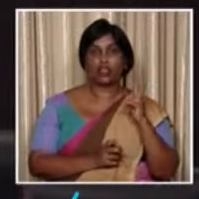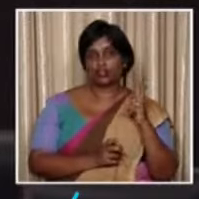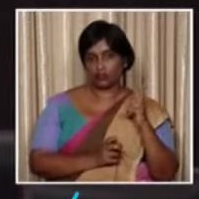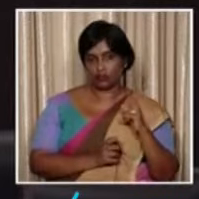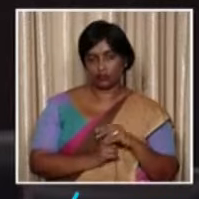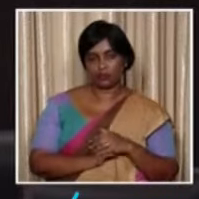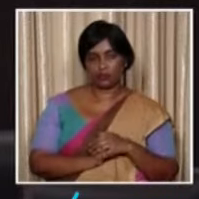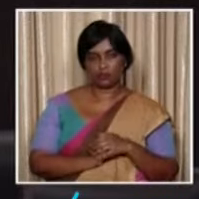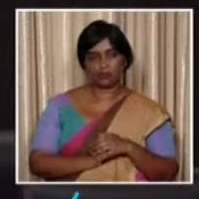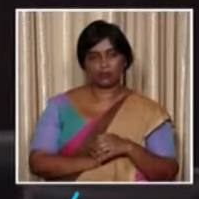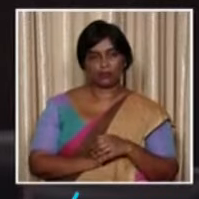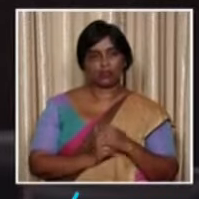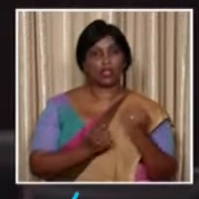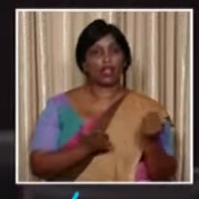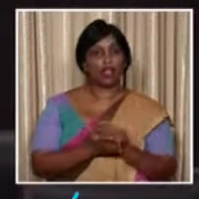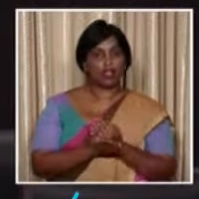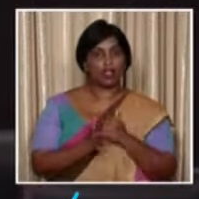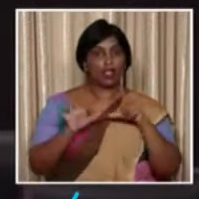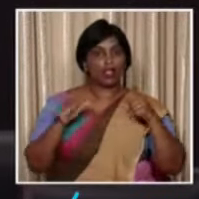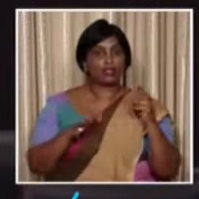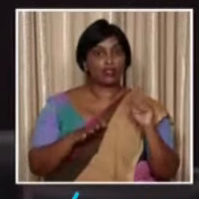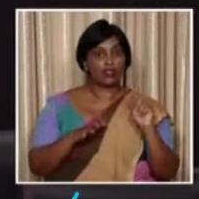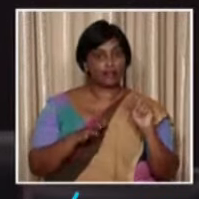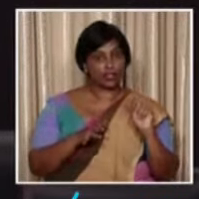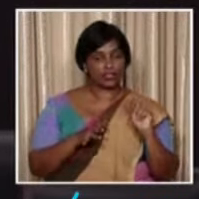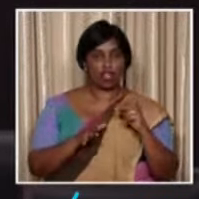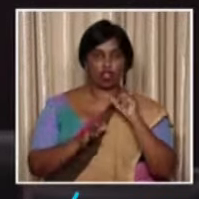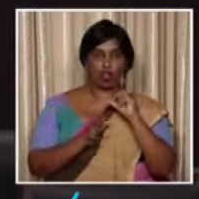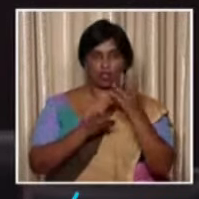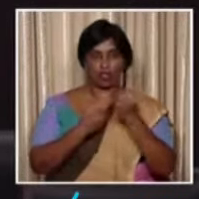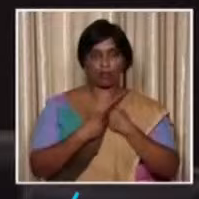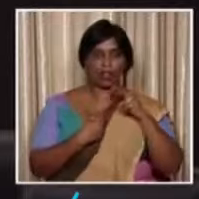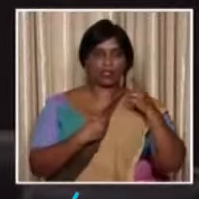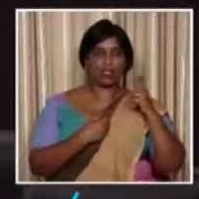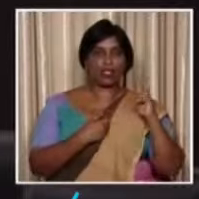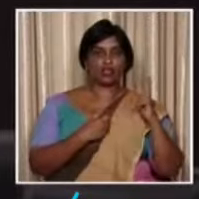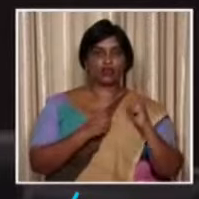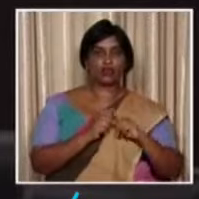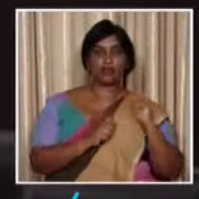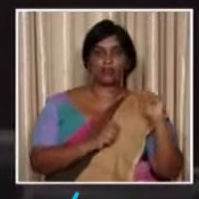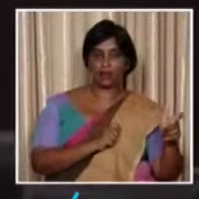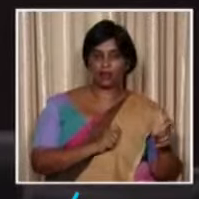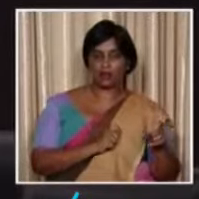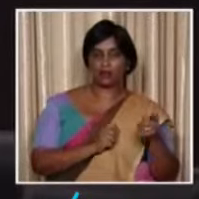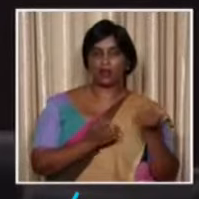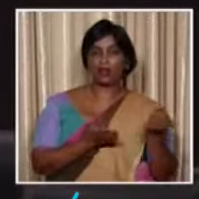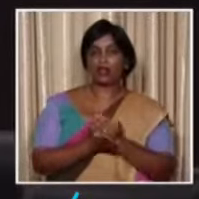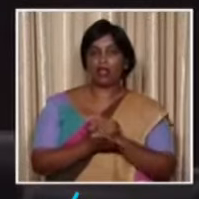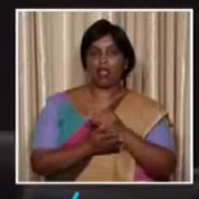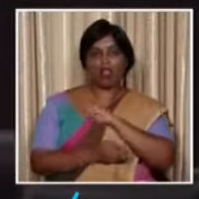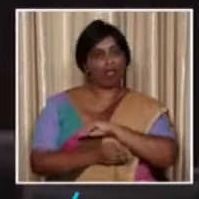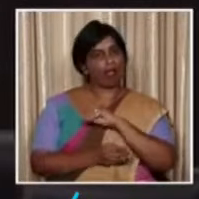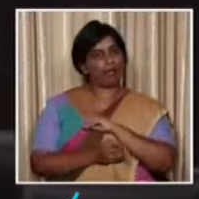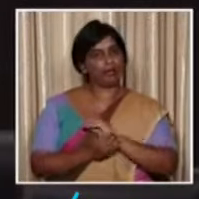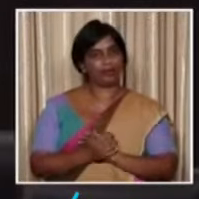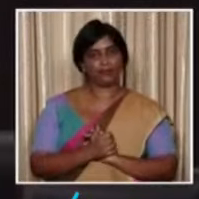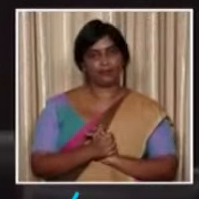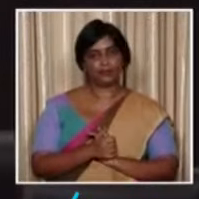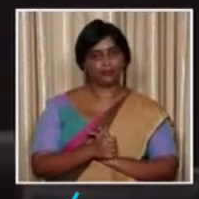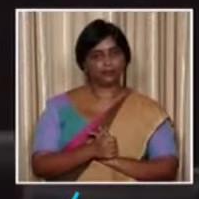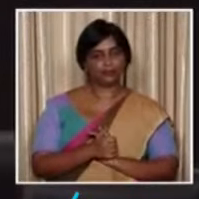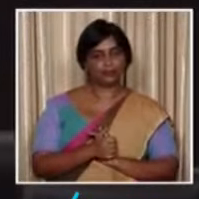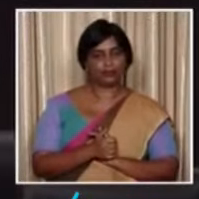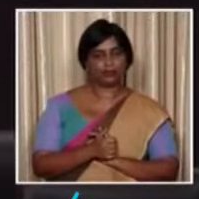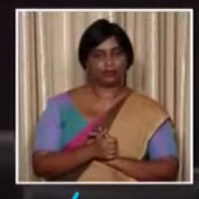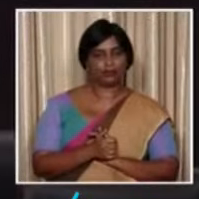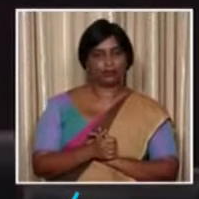ලක්ෂ 280කට එතකොට ඉතුරු එක තමයි 720කට කොන්ත්‍රාත් එක අරන් 280කට සබ් එකක් දුන්නාම ඉතුරු එක ලාභේ ඉතුරු එක